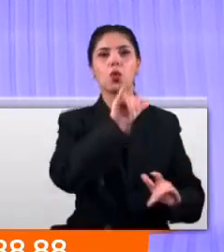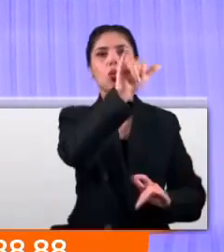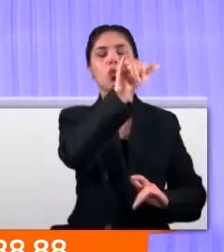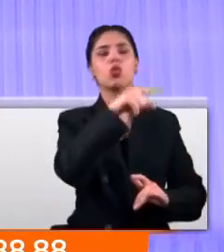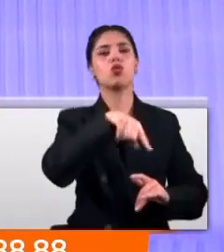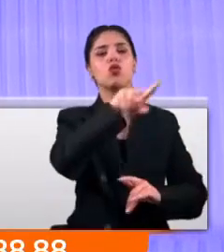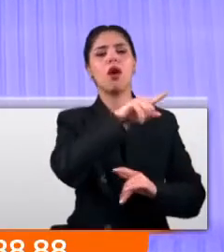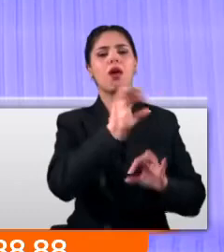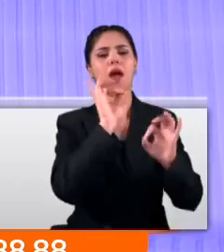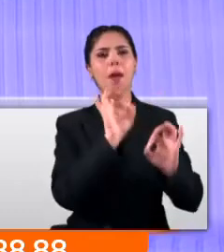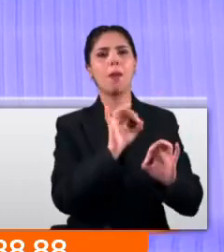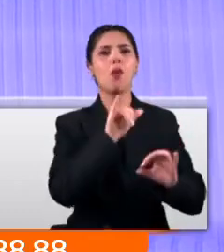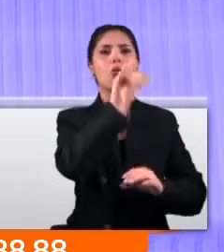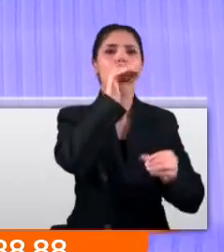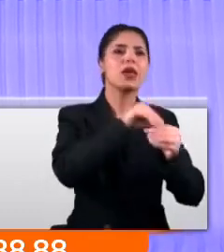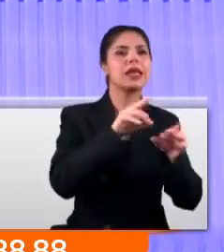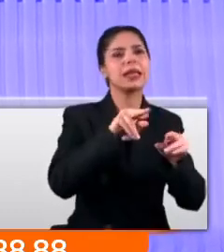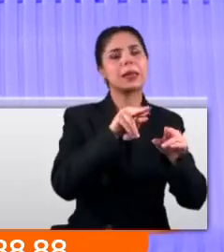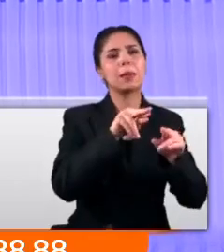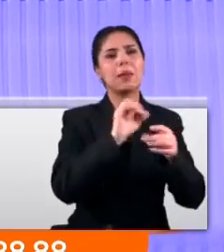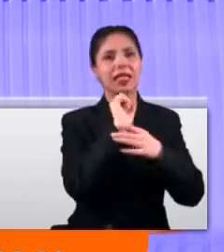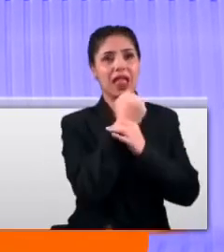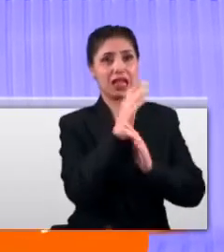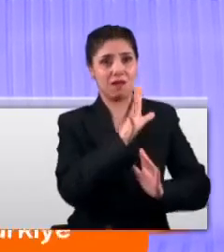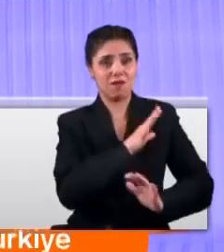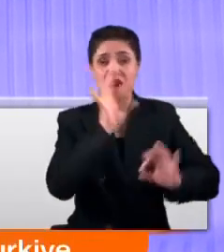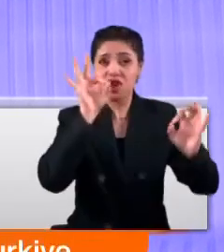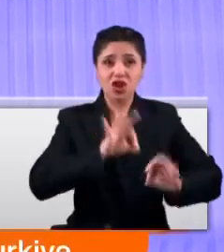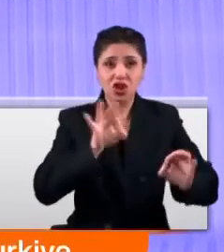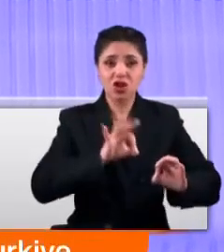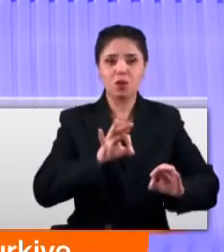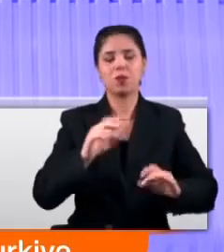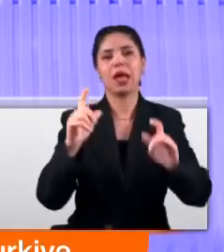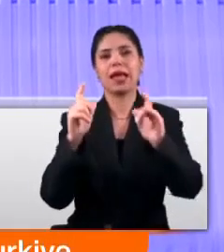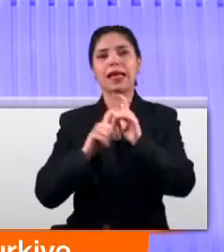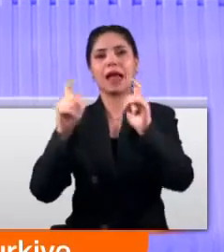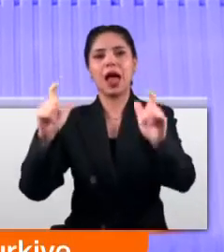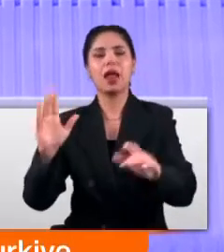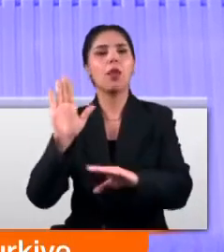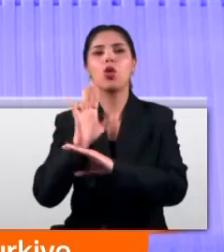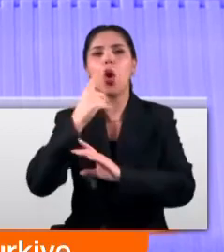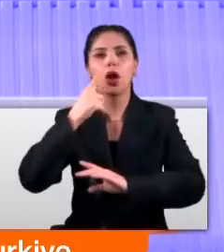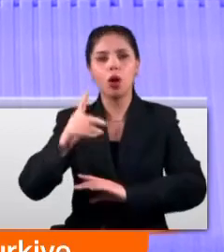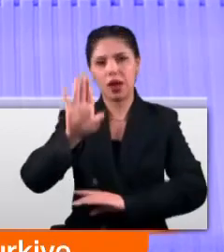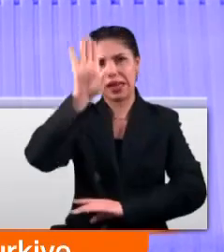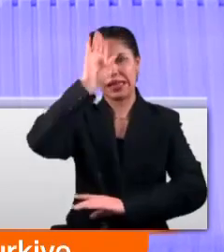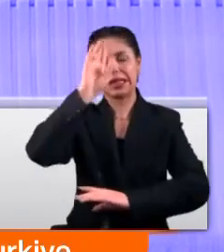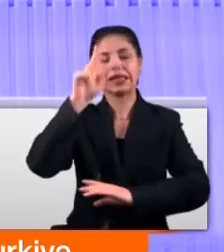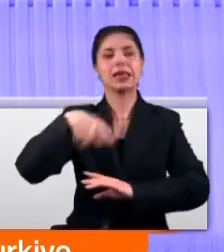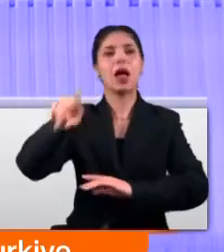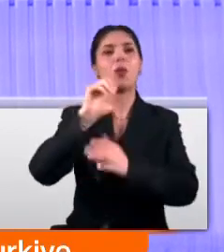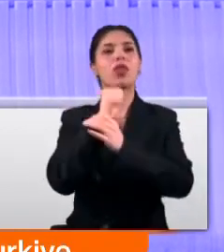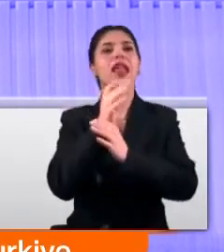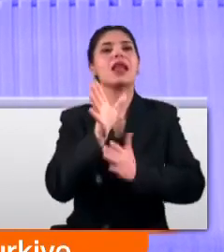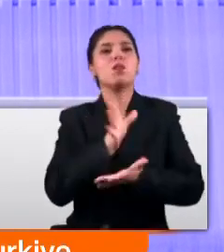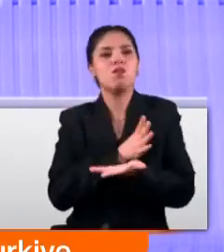işlenmişti. Her yer uçağın içiymiş gibi dizayn edilmişti. Şimdiki durakta, yani Gayrettepe durağındaysa İstanbul teması işlenmiş durumda.